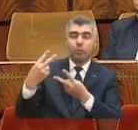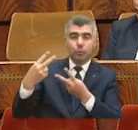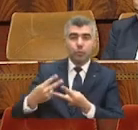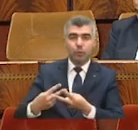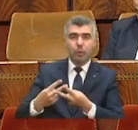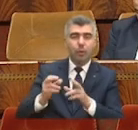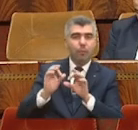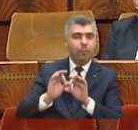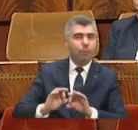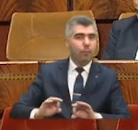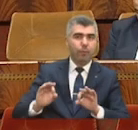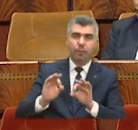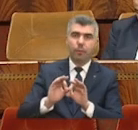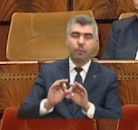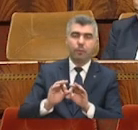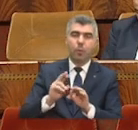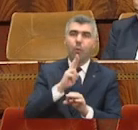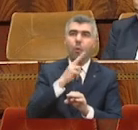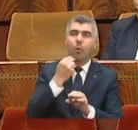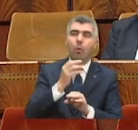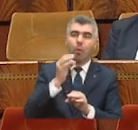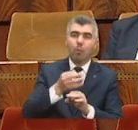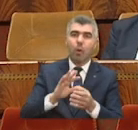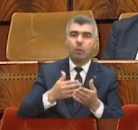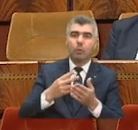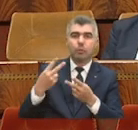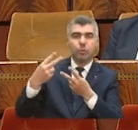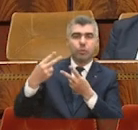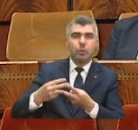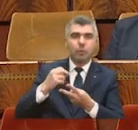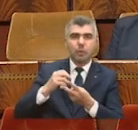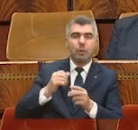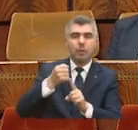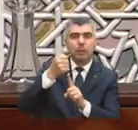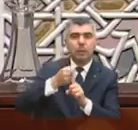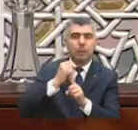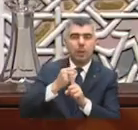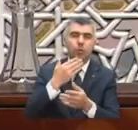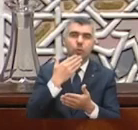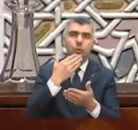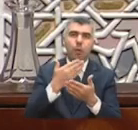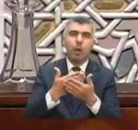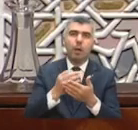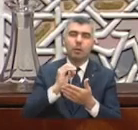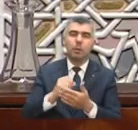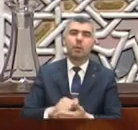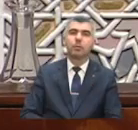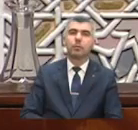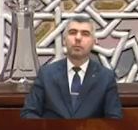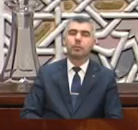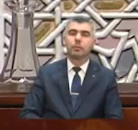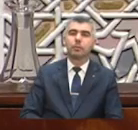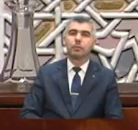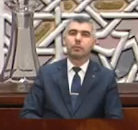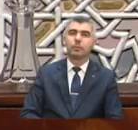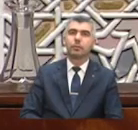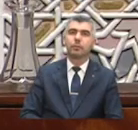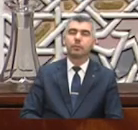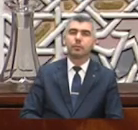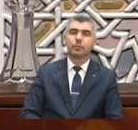أن الدستور للحكومة أن تحضر. شكرا شكرا شكرا